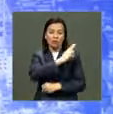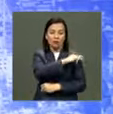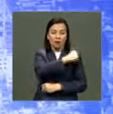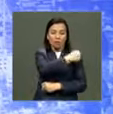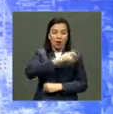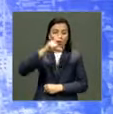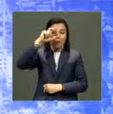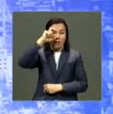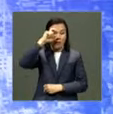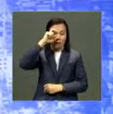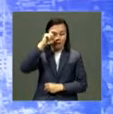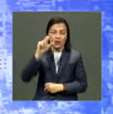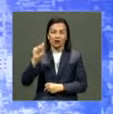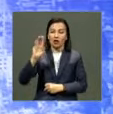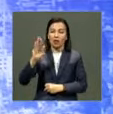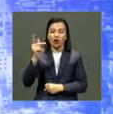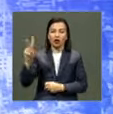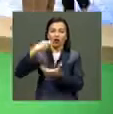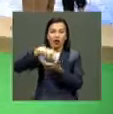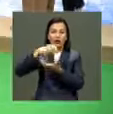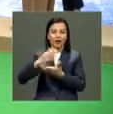แล้วนะคะที่เราจะมาติดตามกันใครหลายๆคนวันนี้เราเข้าไปชายเริ่มของแพลตฟอร์มไทยชนะกันแล้วภาพรวมเป็นอย่างไรและมีปัญหาอย่างไรบ้างนะคะวันนี้เราจะมีทางผู้ตรวจราชการของกระทรวงดิจิทัลเพื่อเศรษฐกิจและสังคมมาพูดคุยในประเด็นนี้ค่ะแต่เริ่มแรกนะคะเรื่องของสถานการณ์ไวรัสรวมถึงการวิเคราะห์ข้อมูลต่างๆยังเป็นประเด็นที่ต้องติดตามกันลำดับแรกค่ะเรียนเชิญนายแพทย์ทวีศิลป์วิษณุโยธินโฆษกศปภ.แถลงในรายละเอียดเรียนเชิญค่ะ